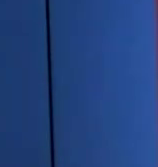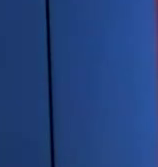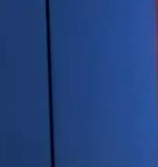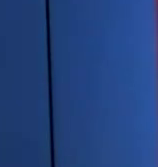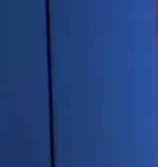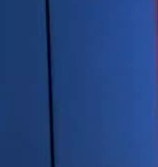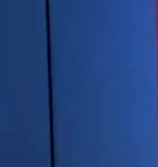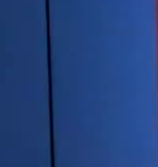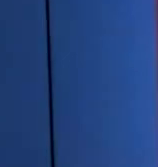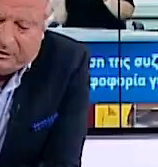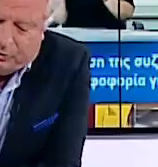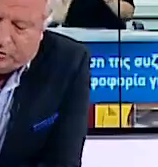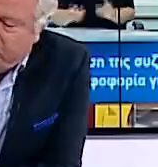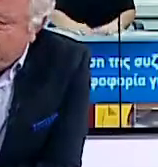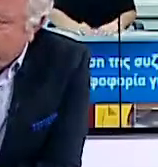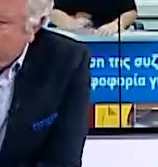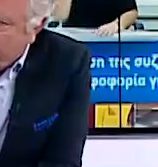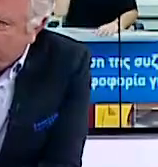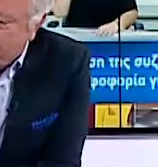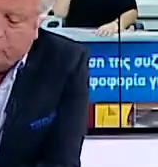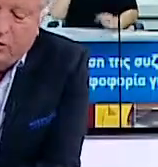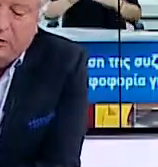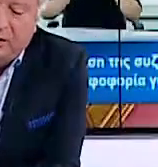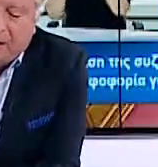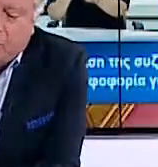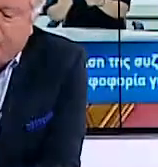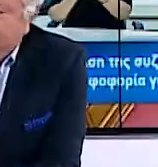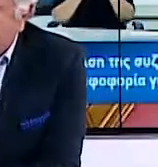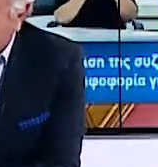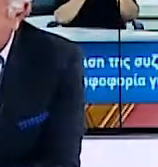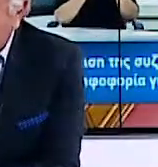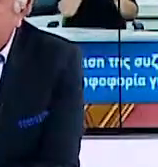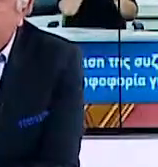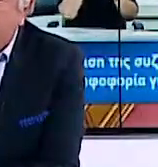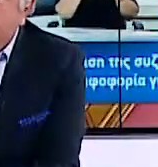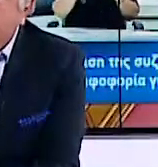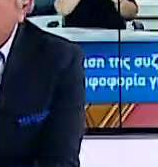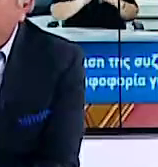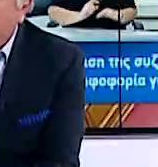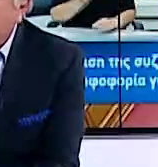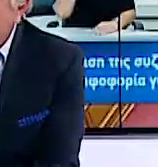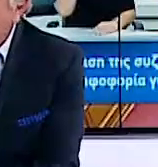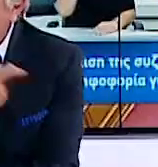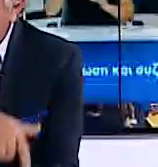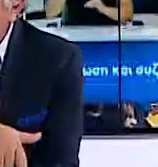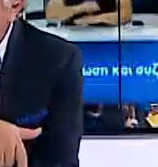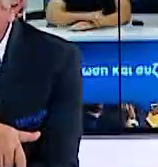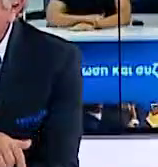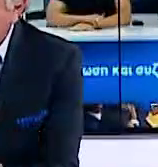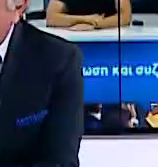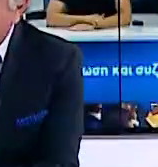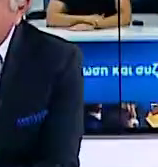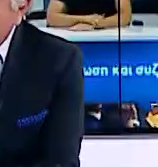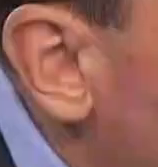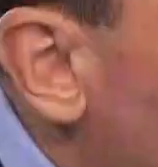ότι χθες κατατέθηκε το προσχέδιο του προϋπολογισμού 3,56. Ούτε καν 3,5. Πάνω και από το 3,5 του ΣΥΡΙΖΑ.